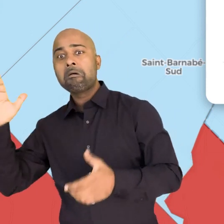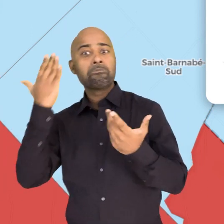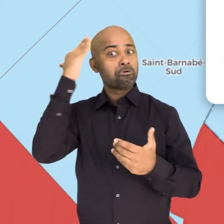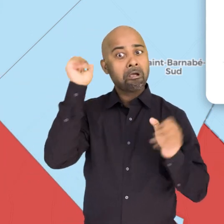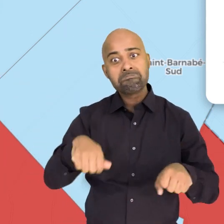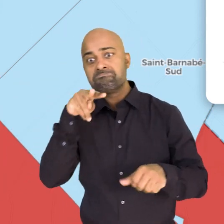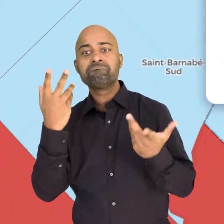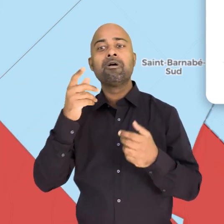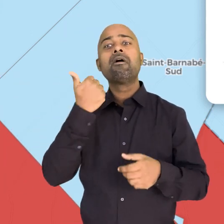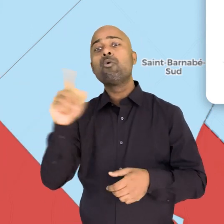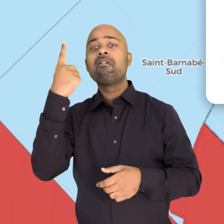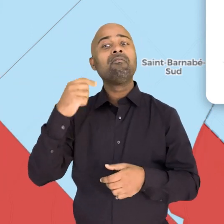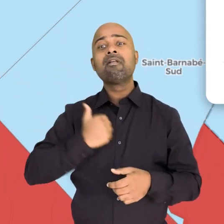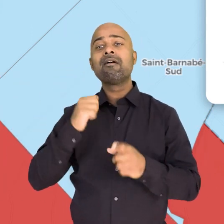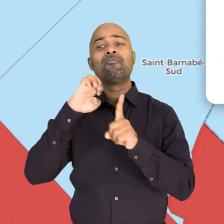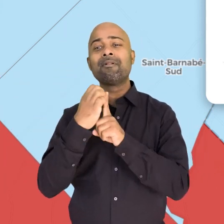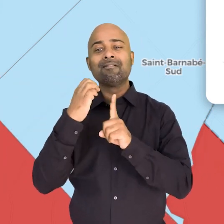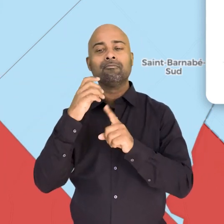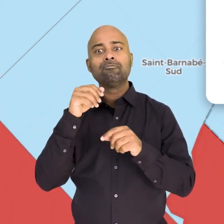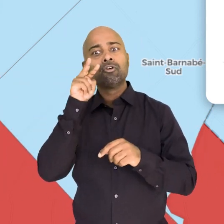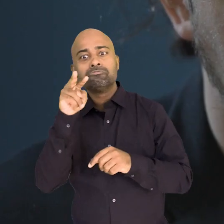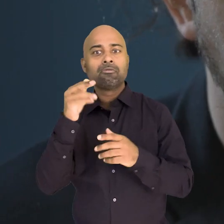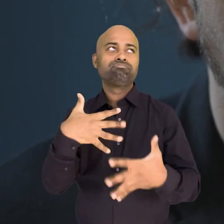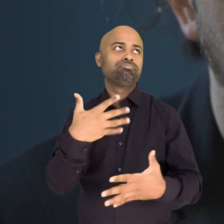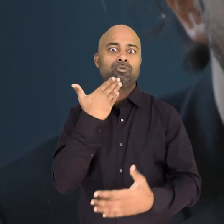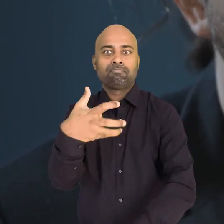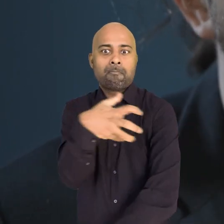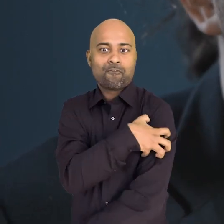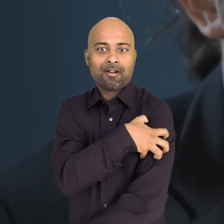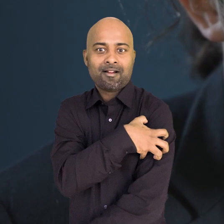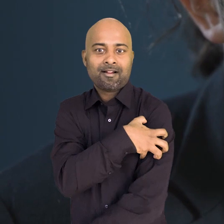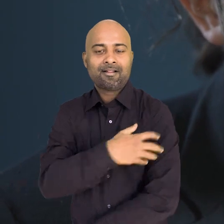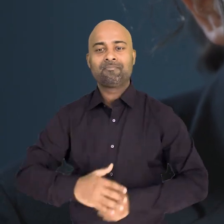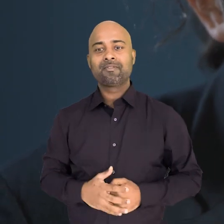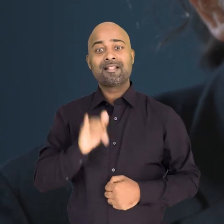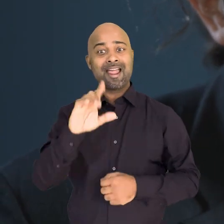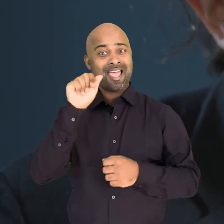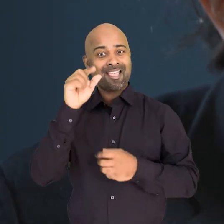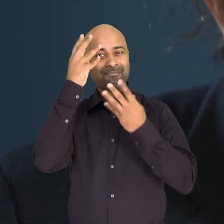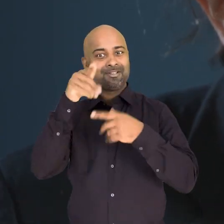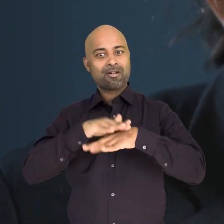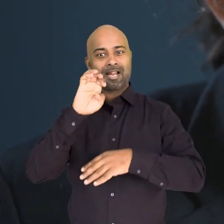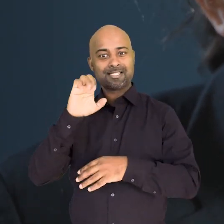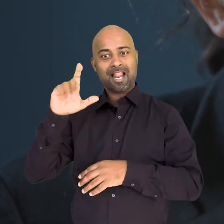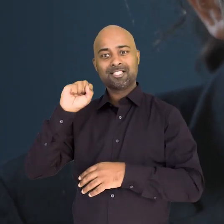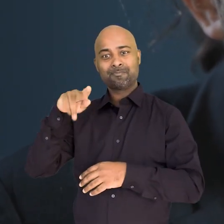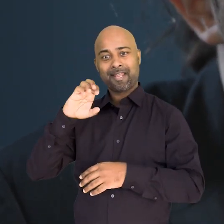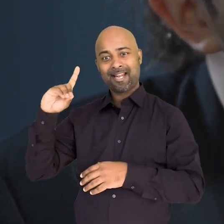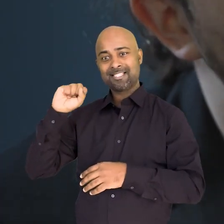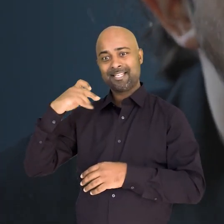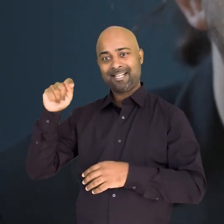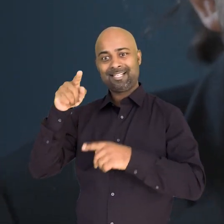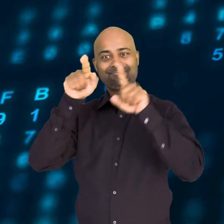Canada, s'il y a quelqu'un Environnement Canada qui écoute, c'est vraiment performant. Là. Les données qui sont sur chiffrier